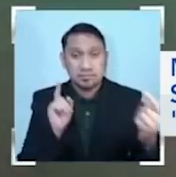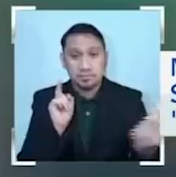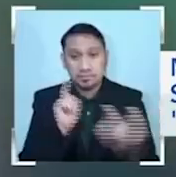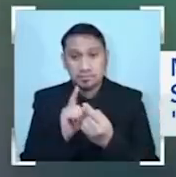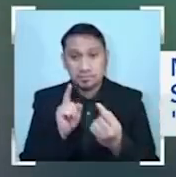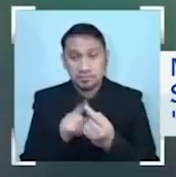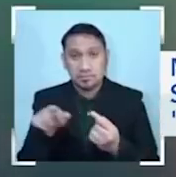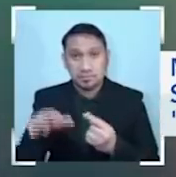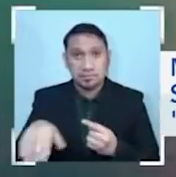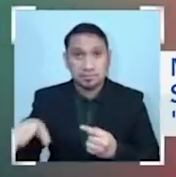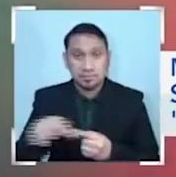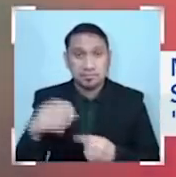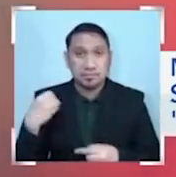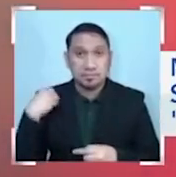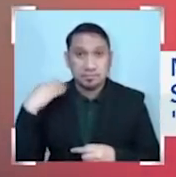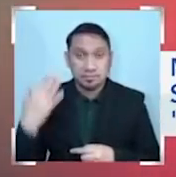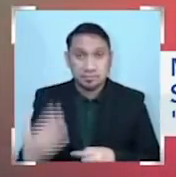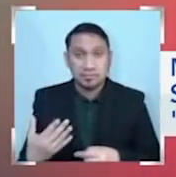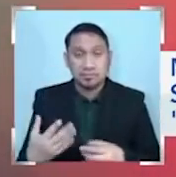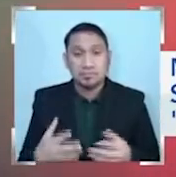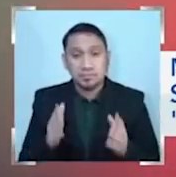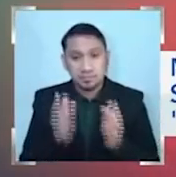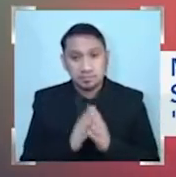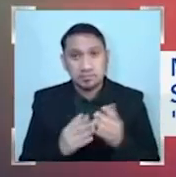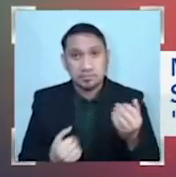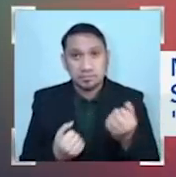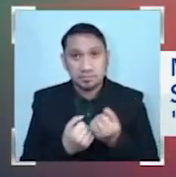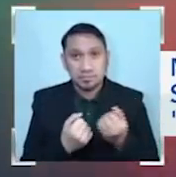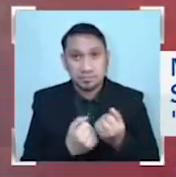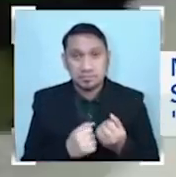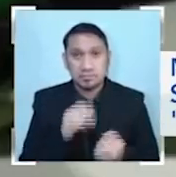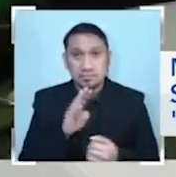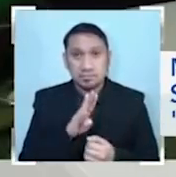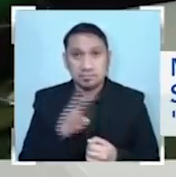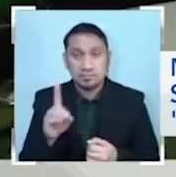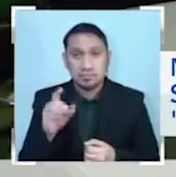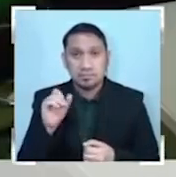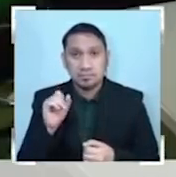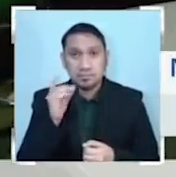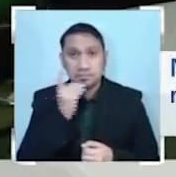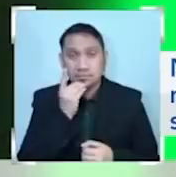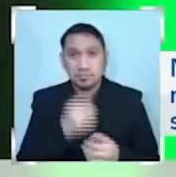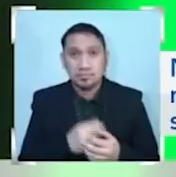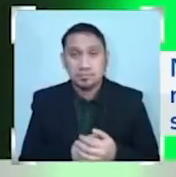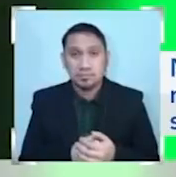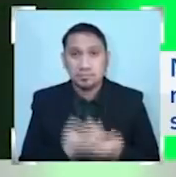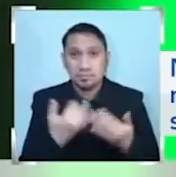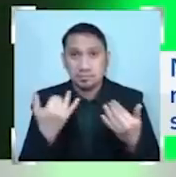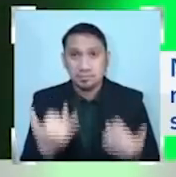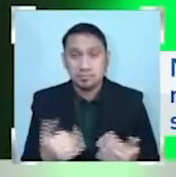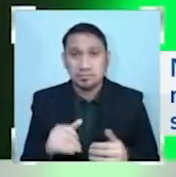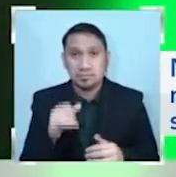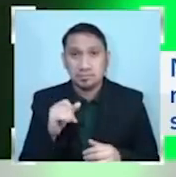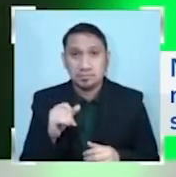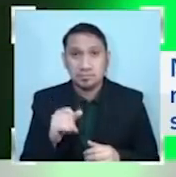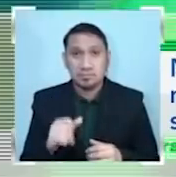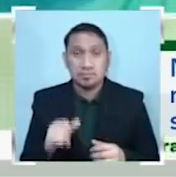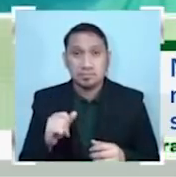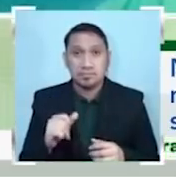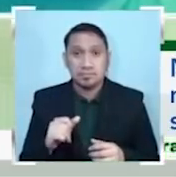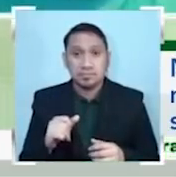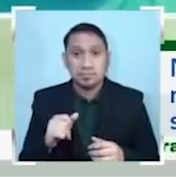opisyal na nagpahayag ng suporta sa Marcos Duterte Tandem sa Liloan. Sa kanyang Sara All For You program sa social